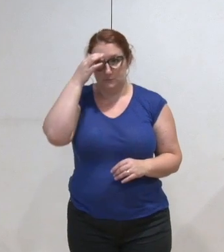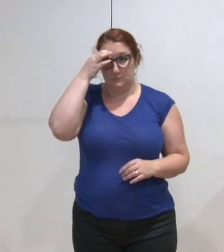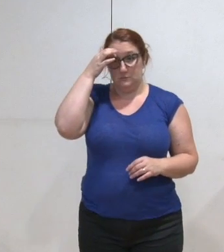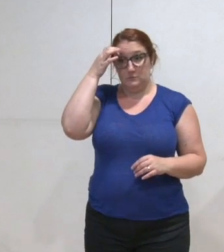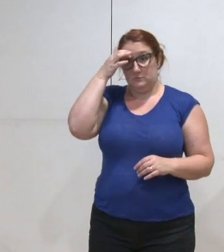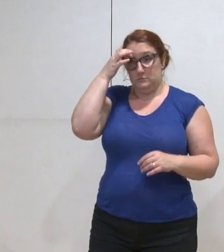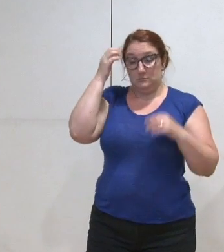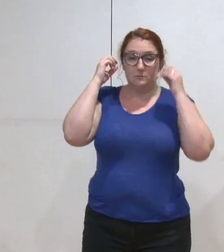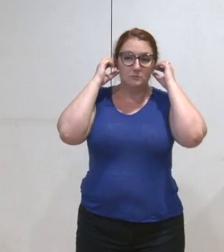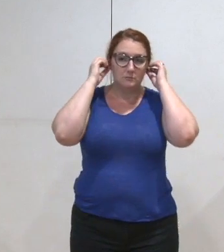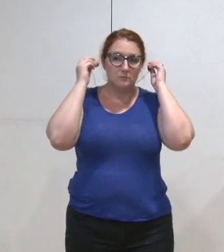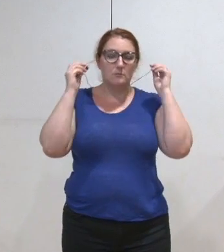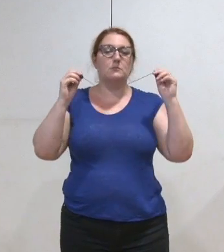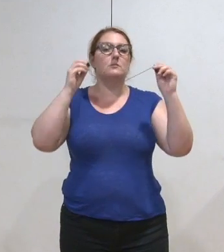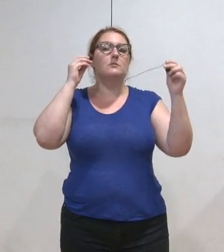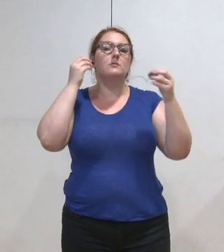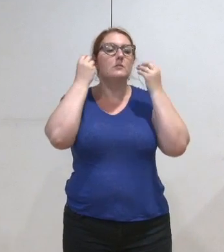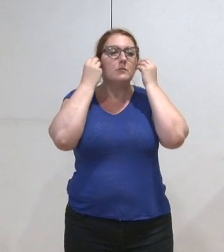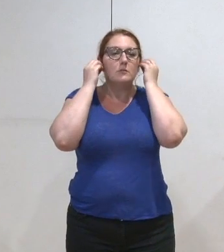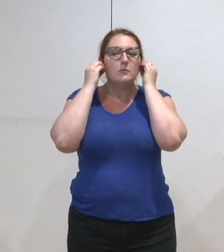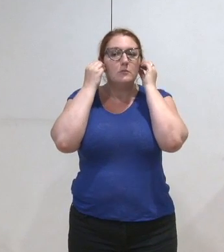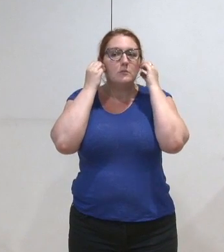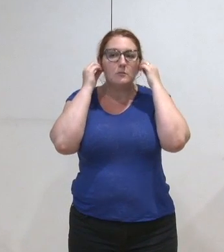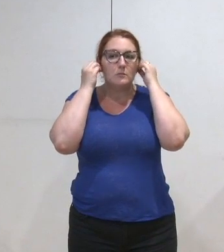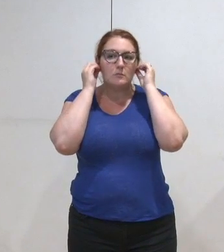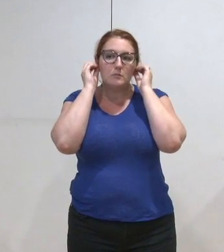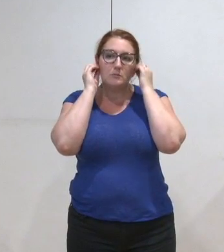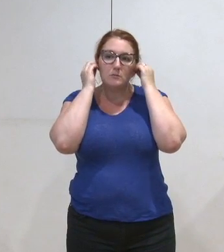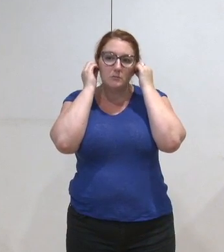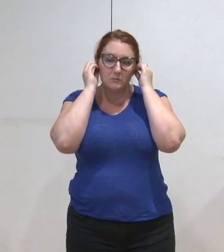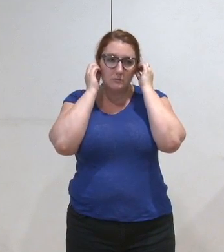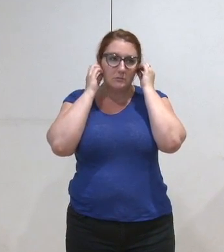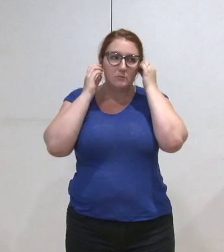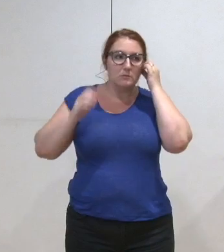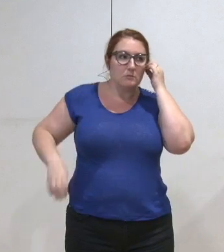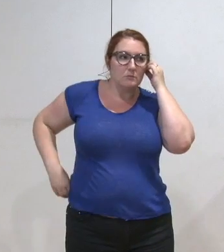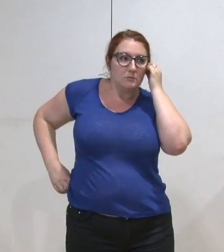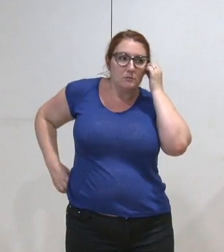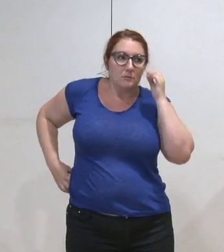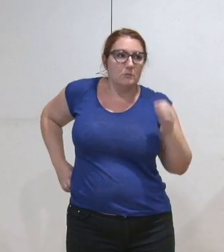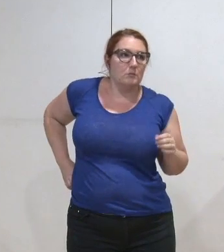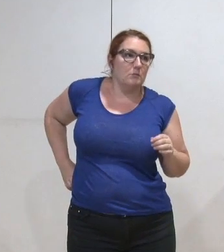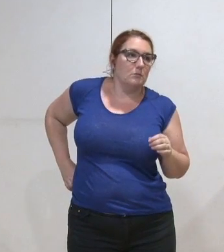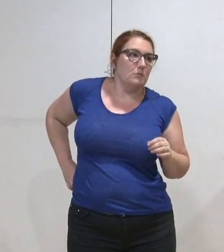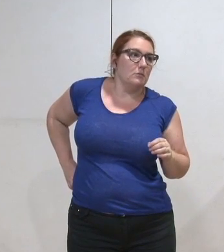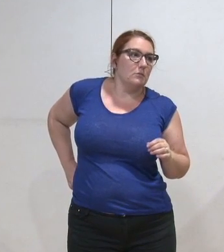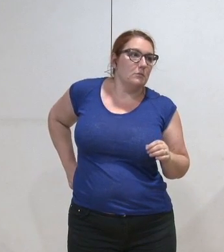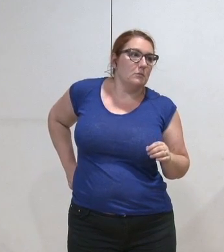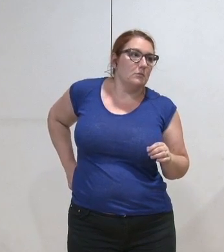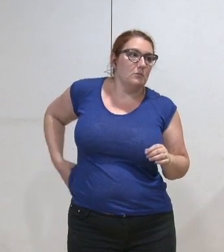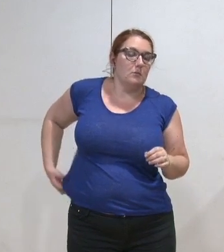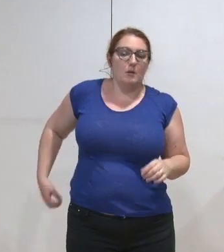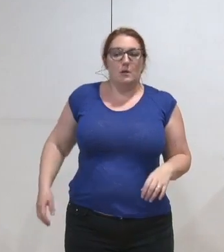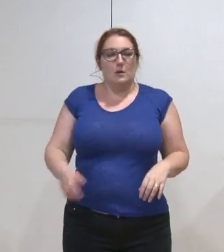Coutaz monsieur Monsieur le Maire chers collègues il vous a soumis un vœu un vœu au président de la République un vœu au